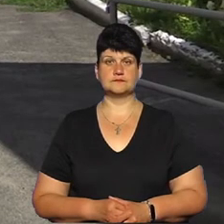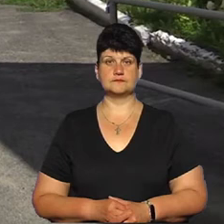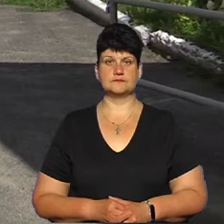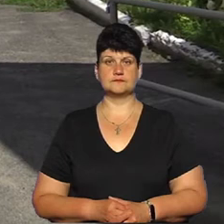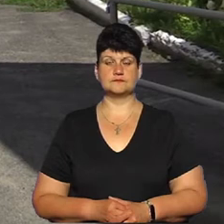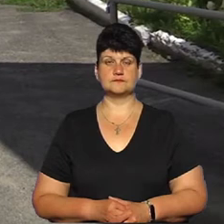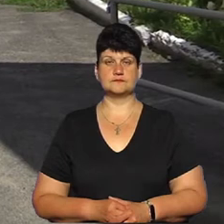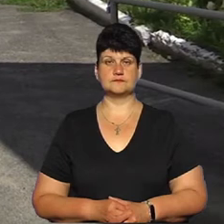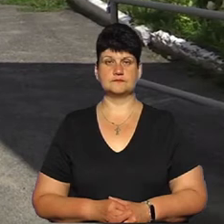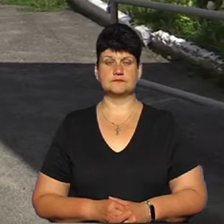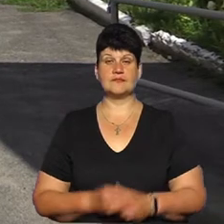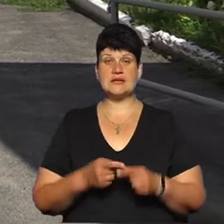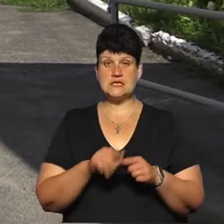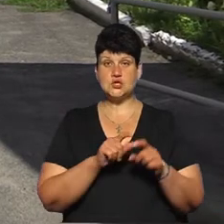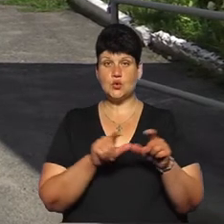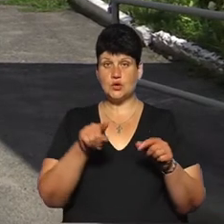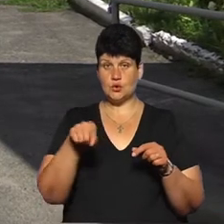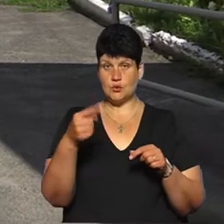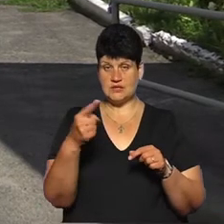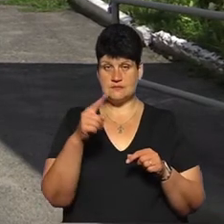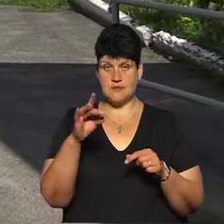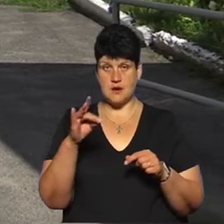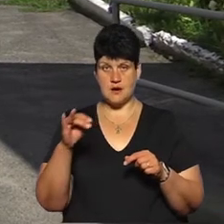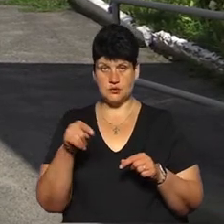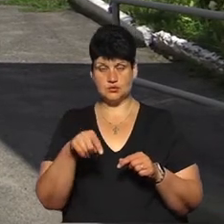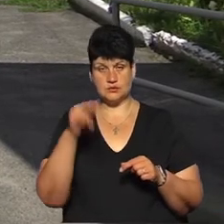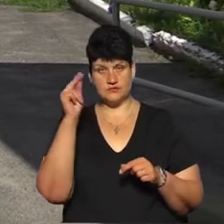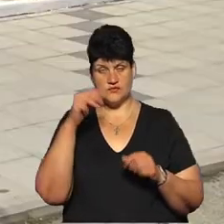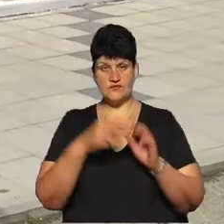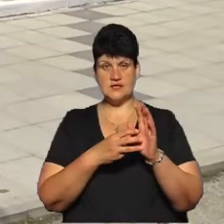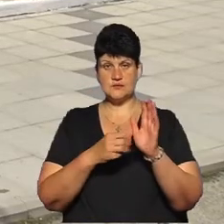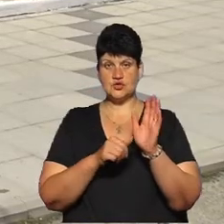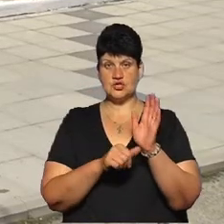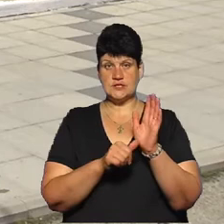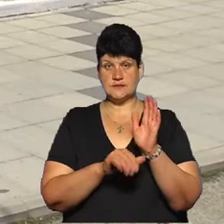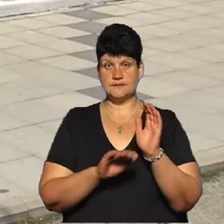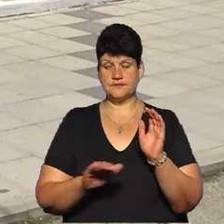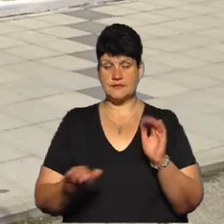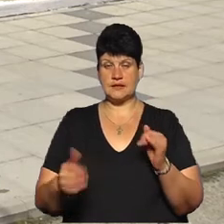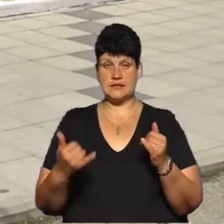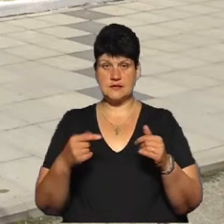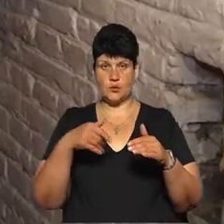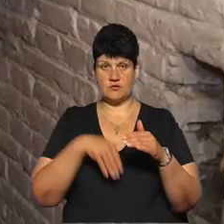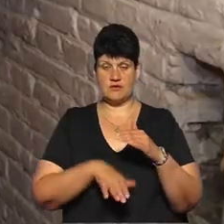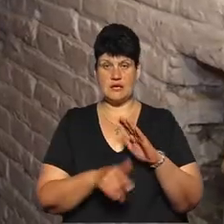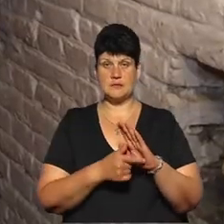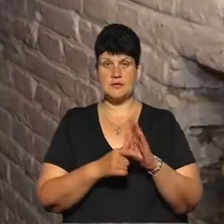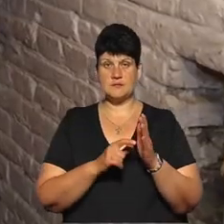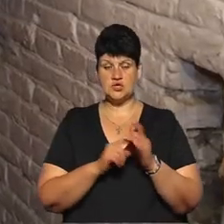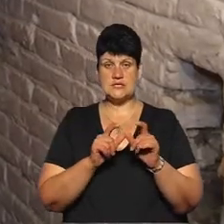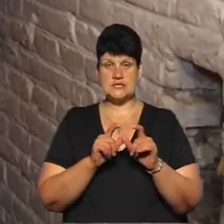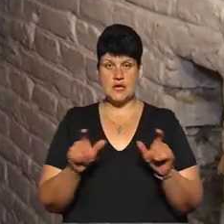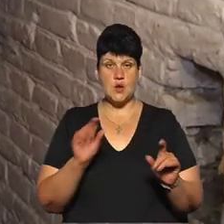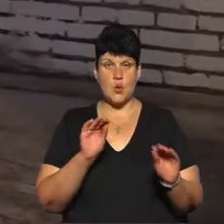Це школа номер 1 у Збаражжі. Тут навчаються 860 учнів. Зараз у підвальних приміщеннях закладу облаштовують